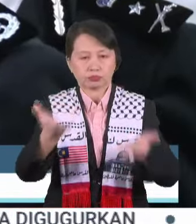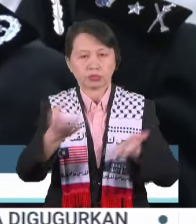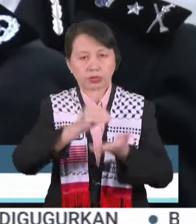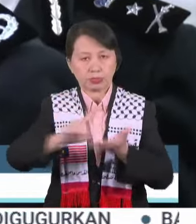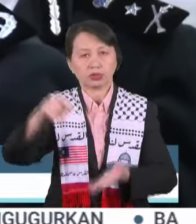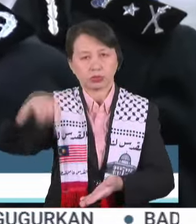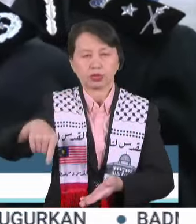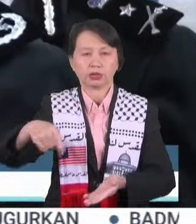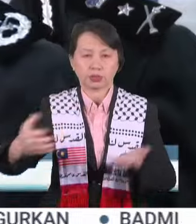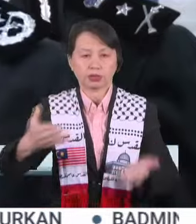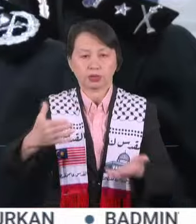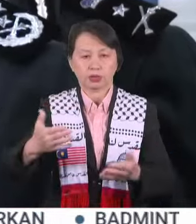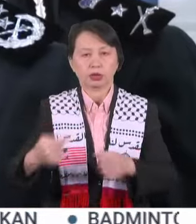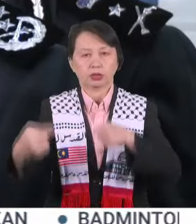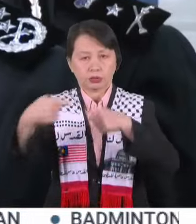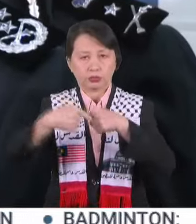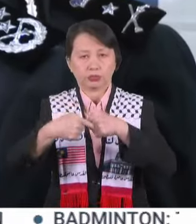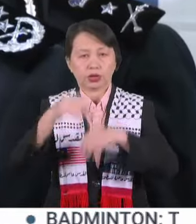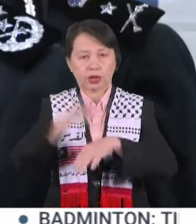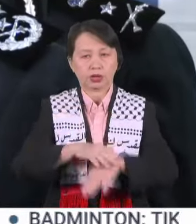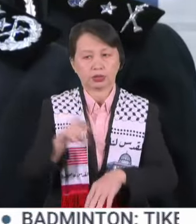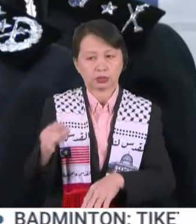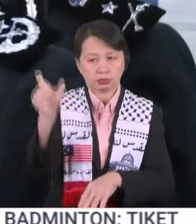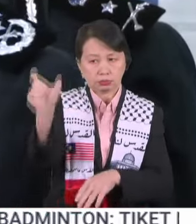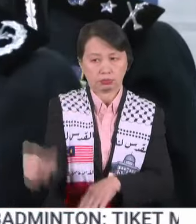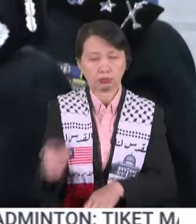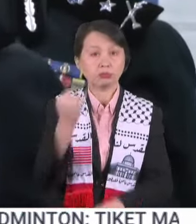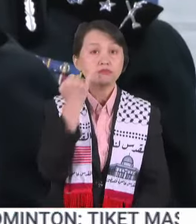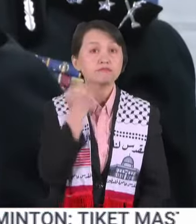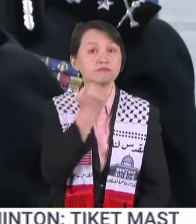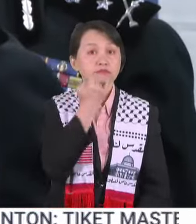ini jugalah pertuduhan ke atas warga